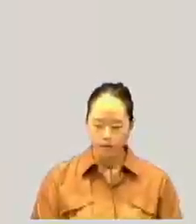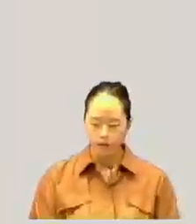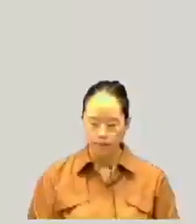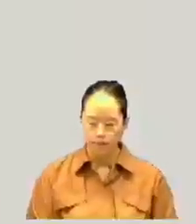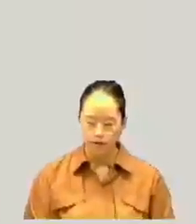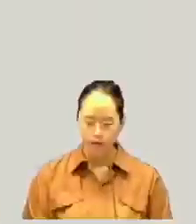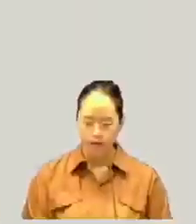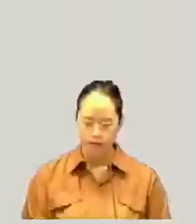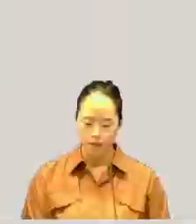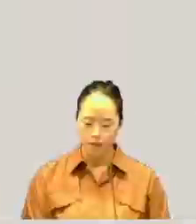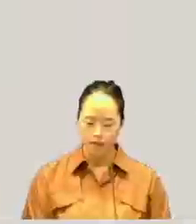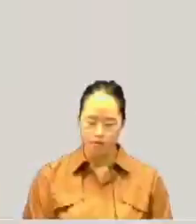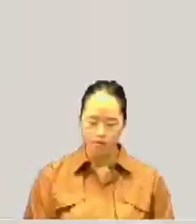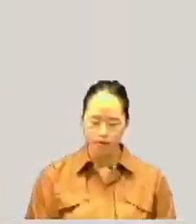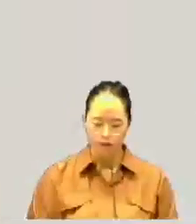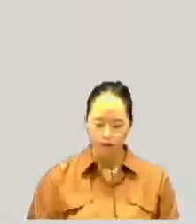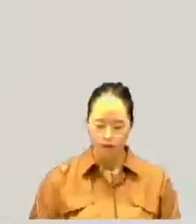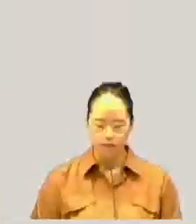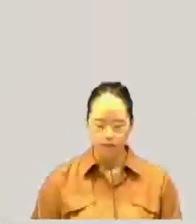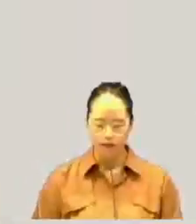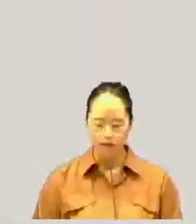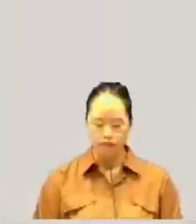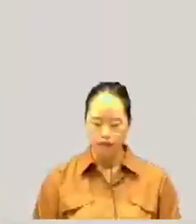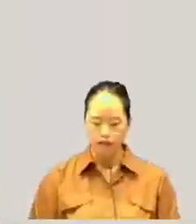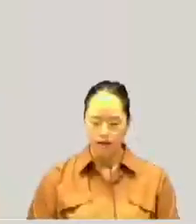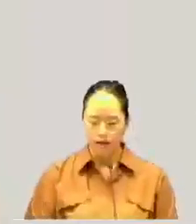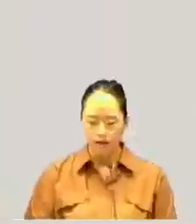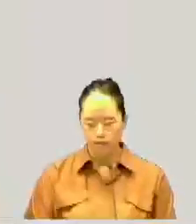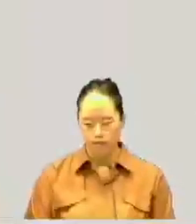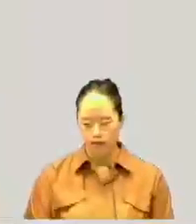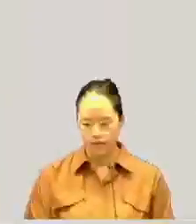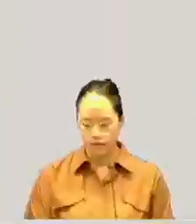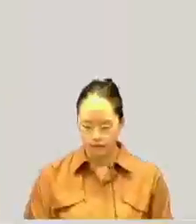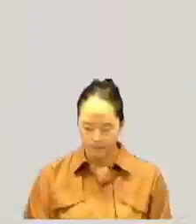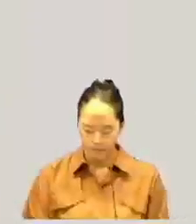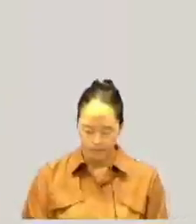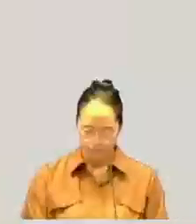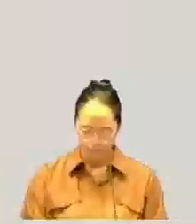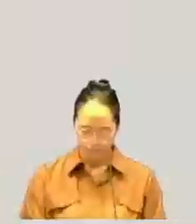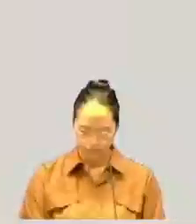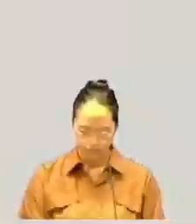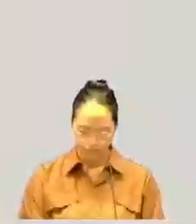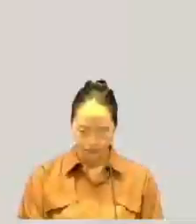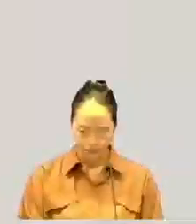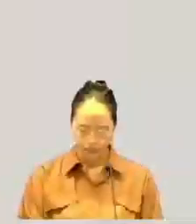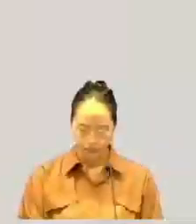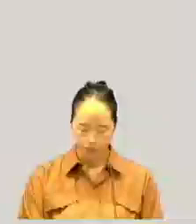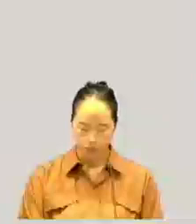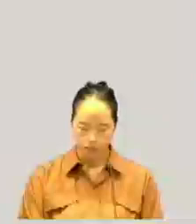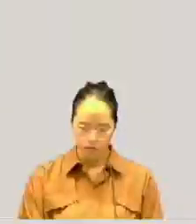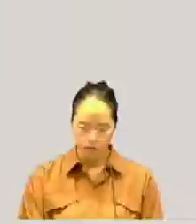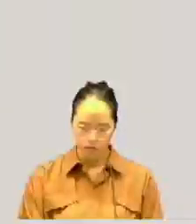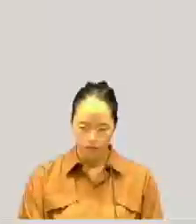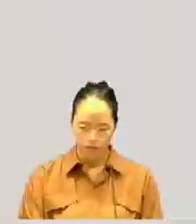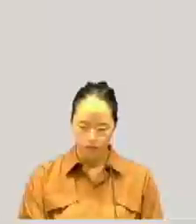会没有得救的人呢是没有任何的这个借口的，